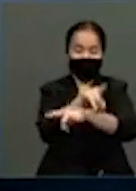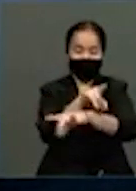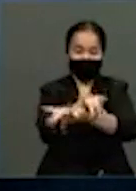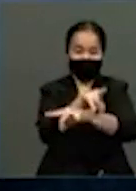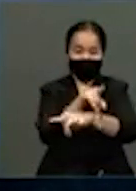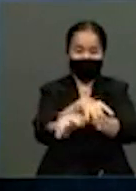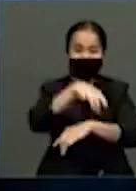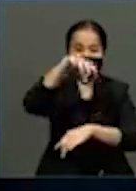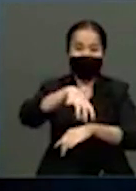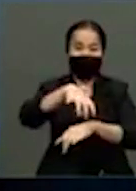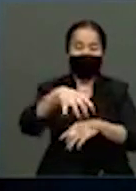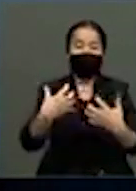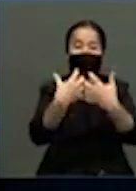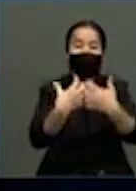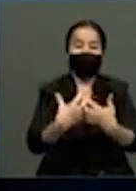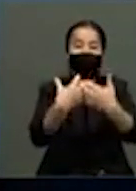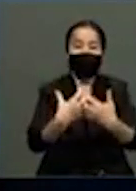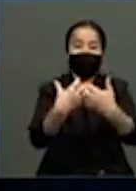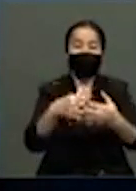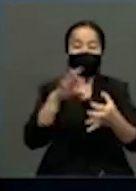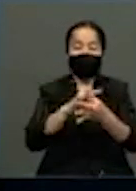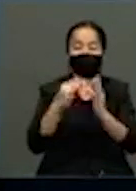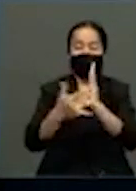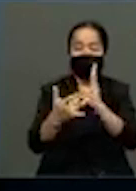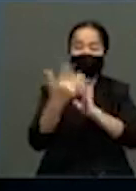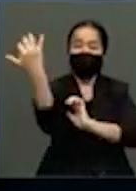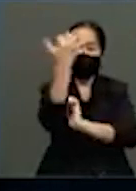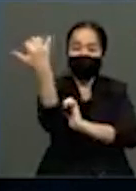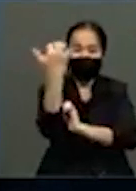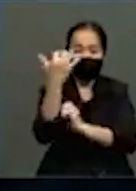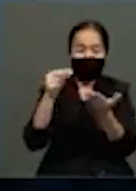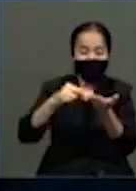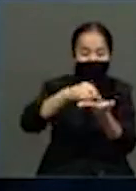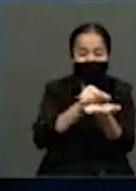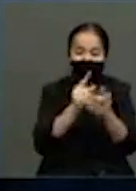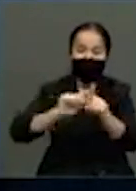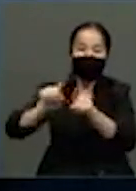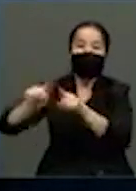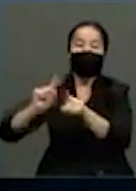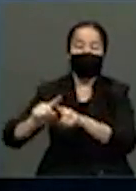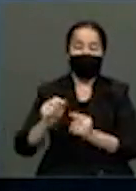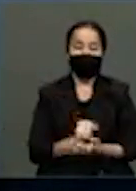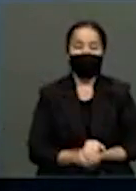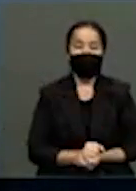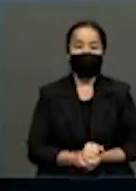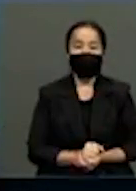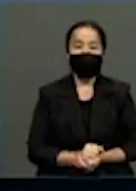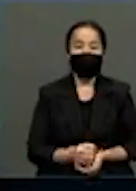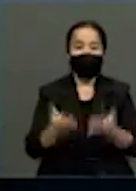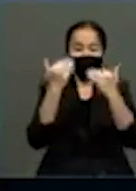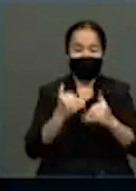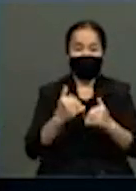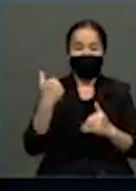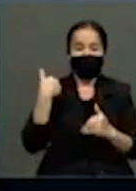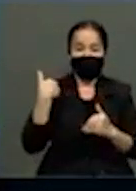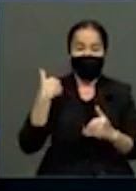นี้ก็กระจายไปหลายที่นะครับอันนี้เป็นโรงงานชิ้นส่วนอิเล็กทรอนิกส์ที่เราเคยรายงานกันไปนะครับแต่มี